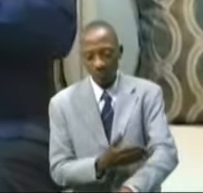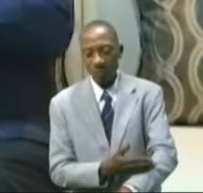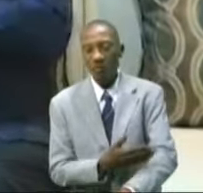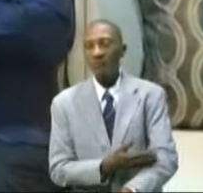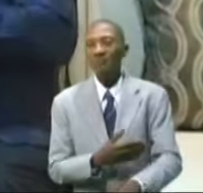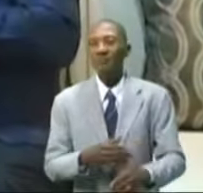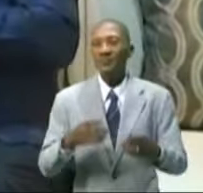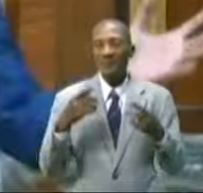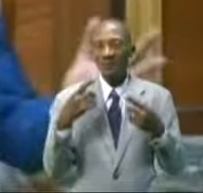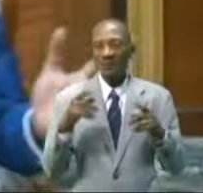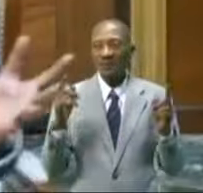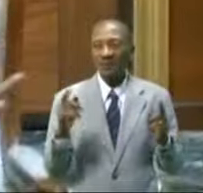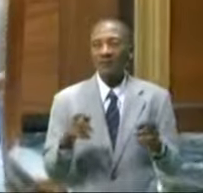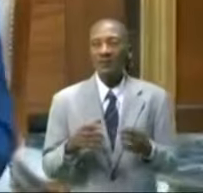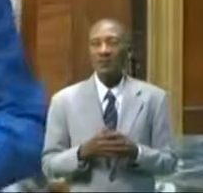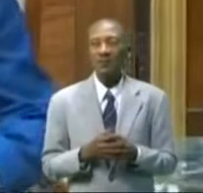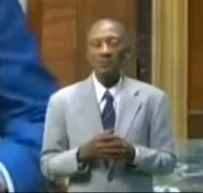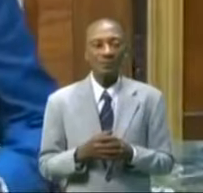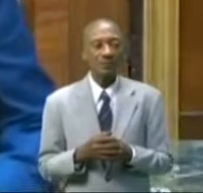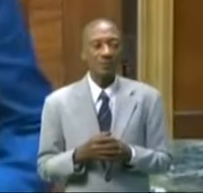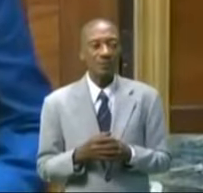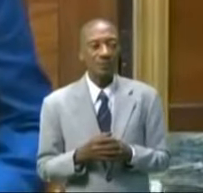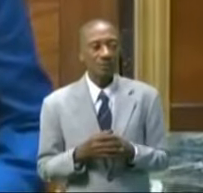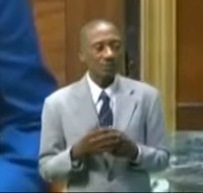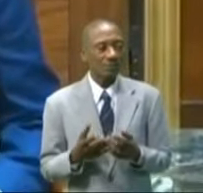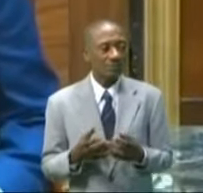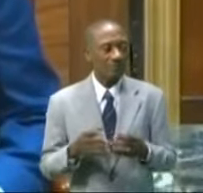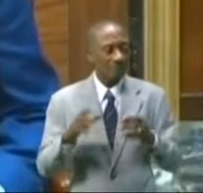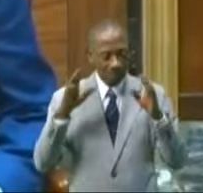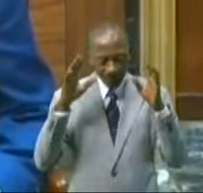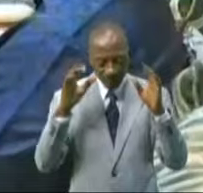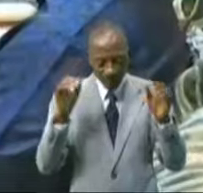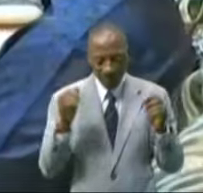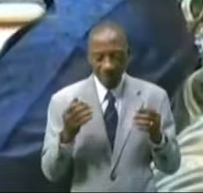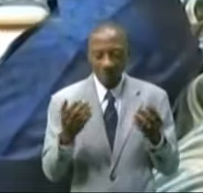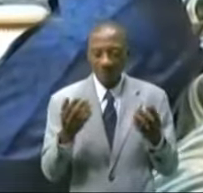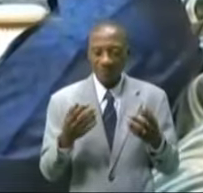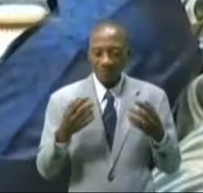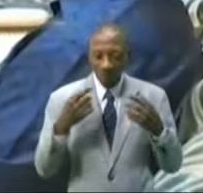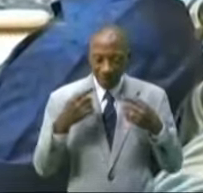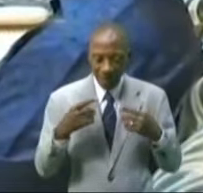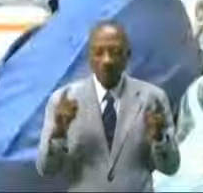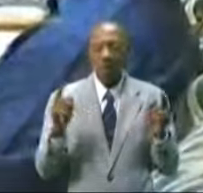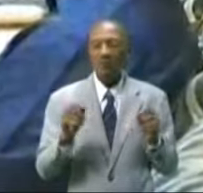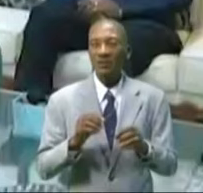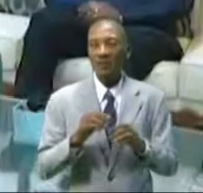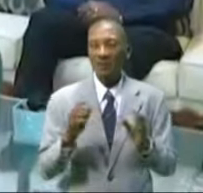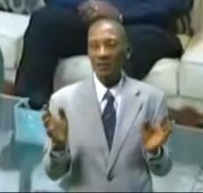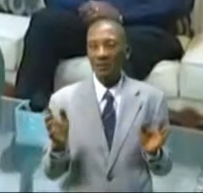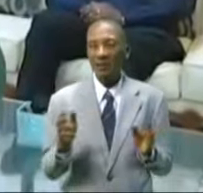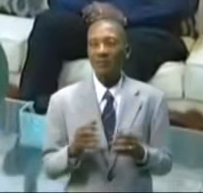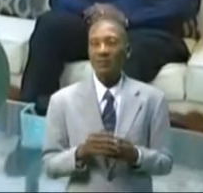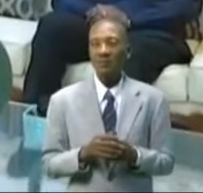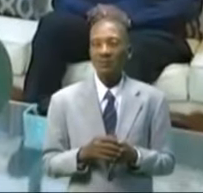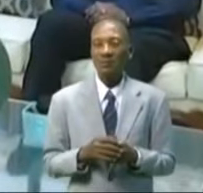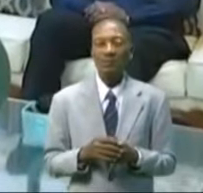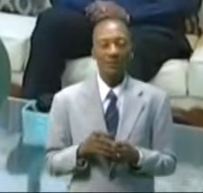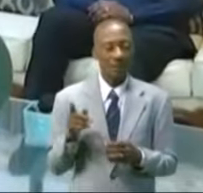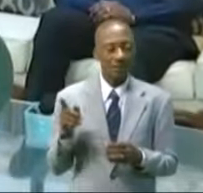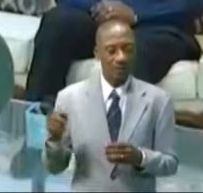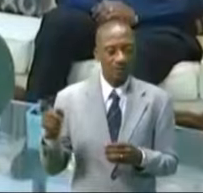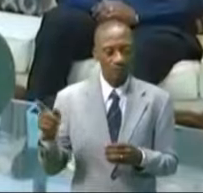unique, et je voudrais rassurer tout le monde que nous allons travailler dans l'harmonie, que nous allons faire en sorte que nous puissions